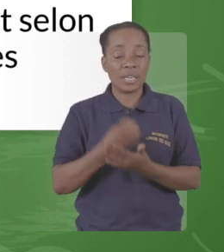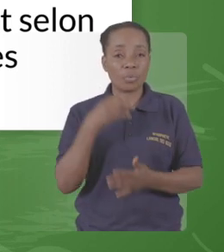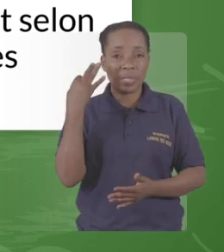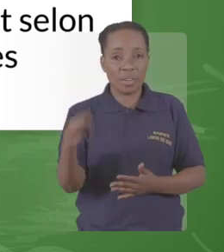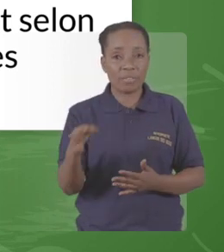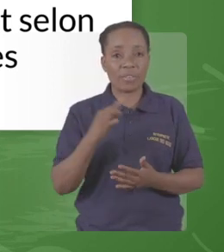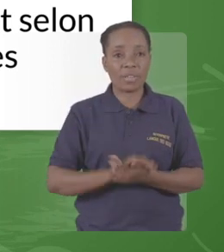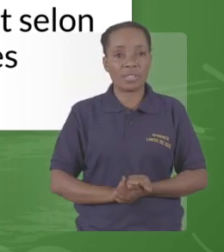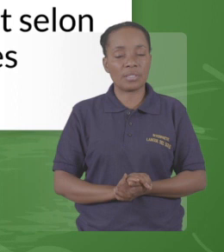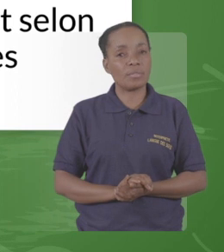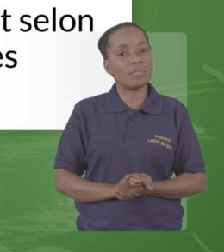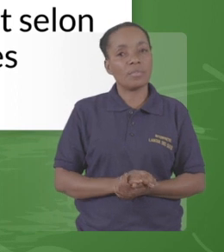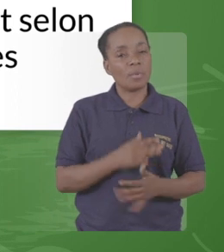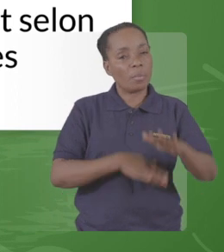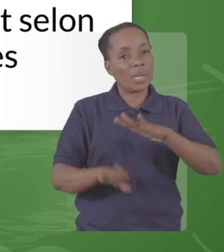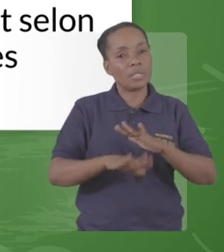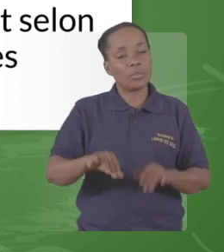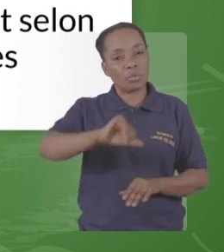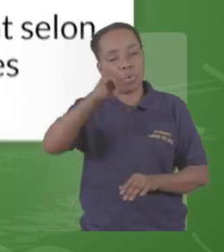bénéficie d'autres facteurs?